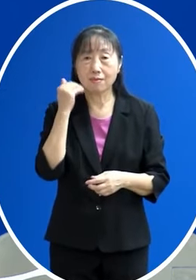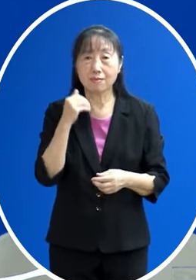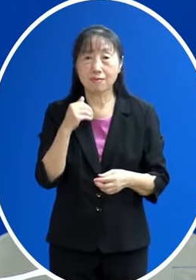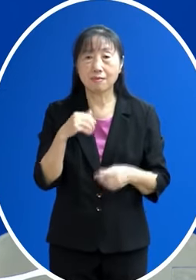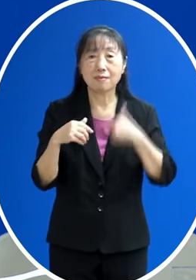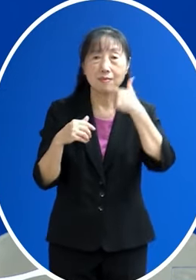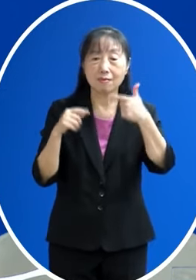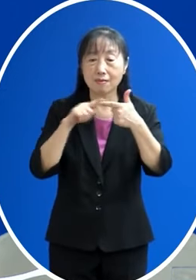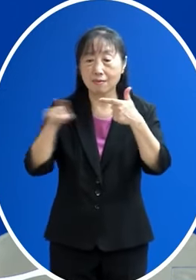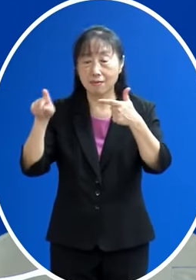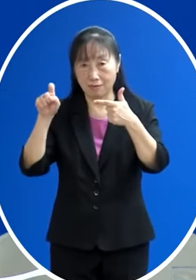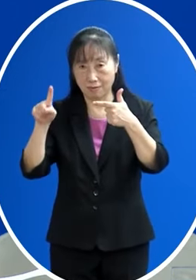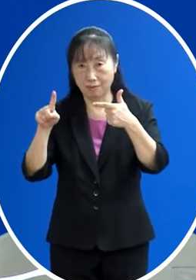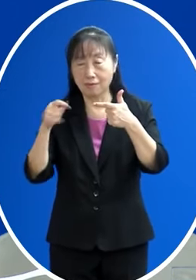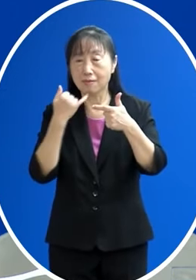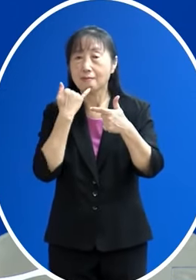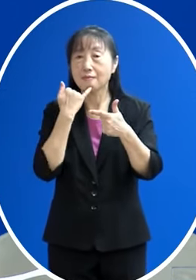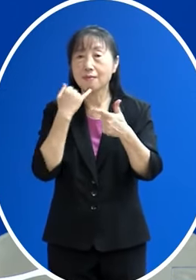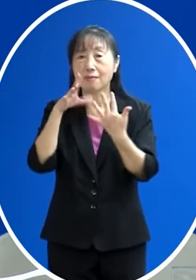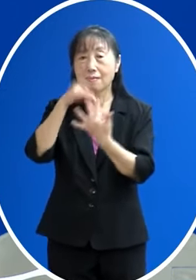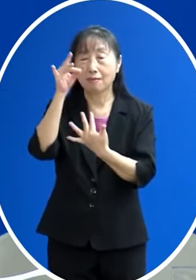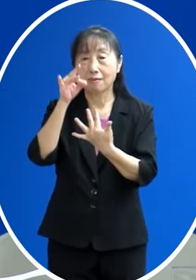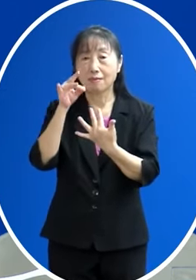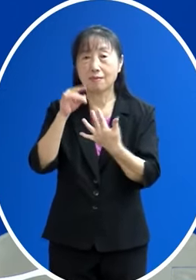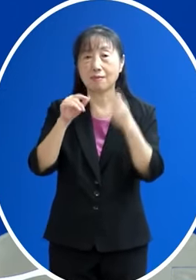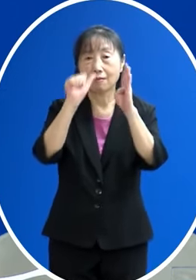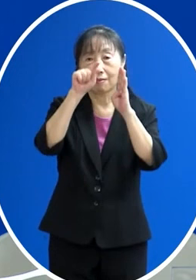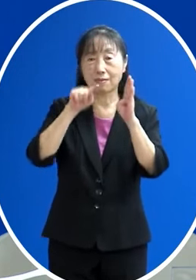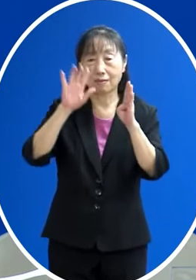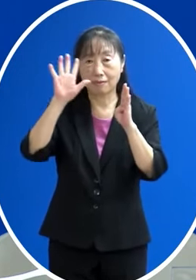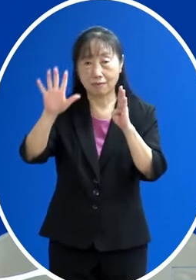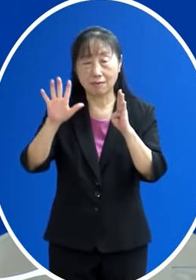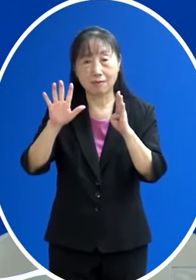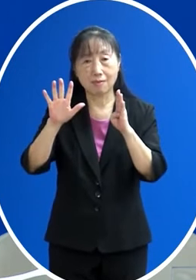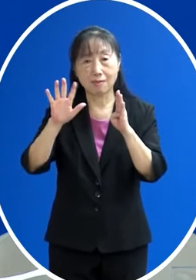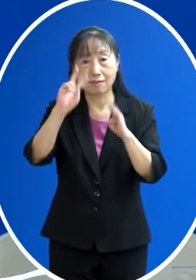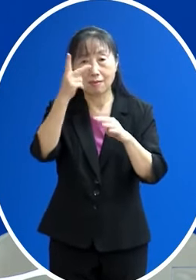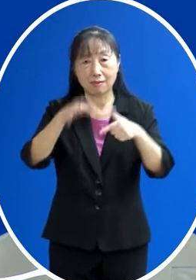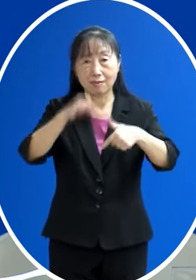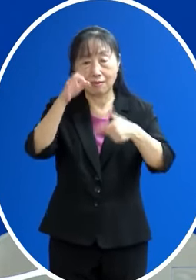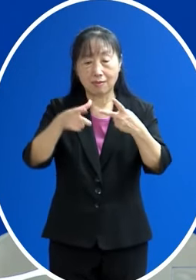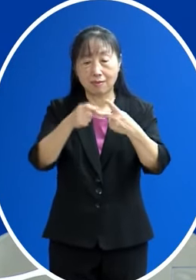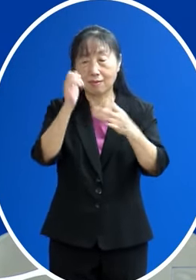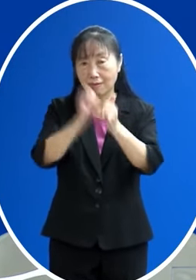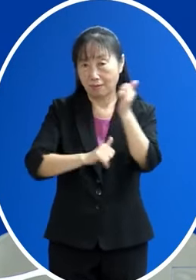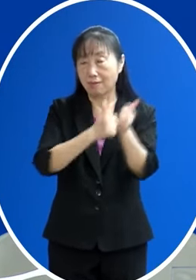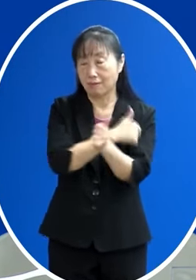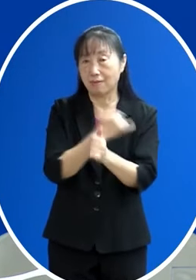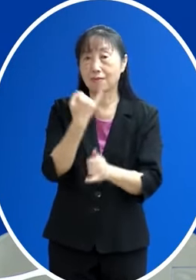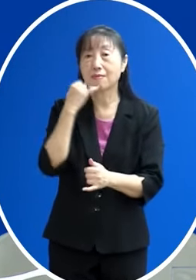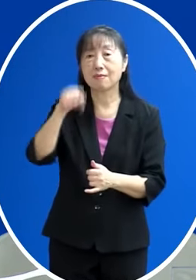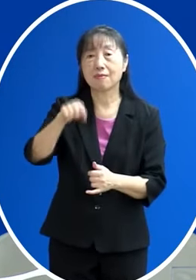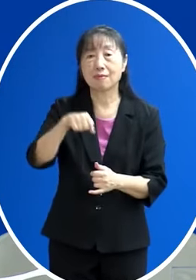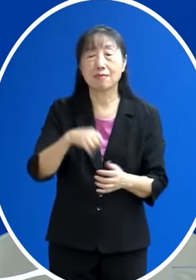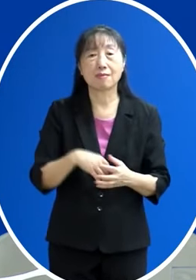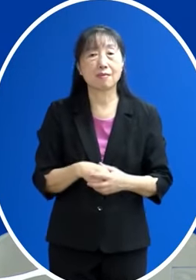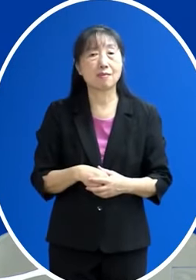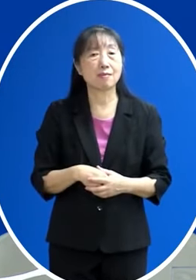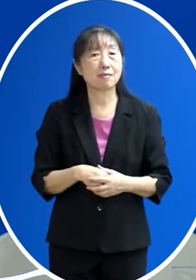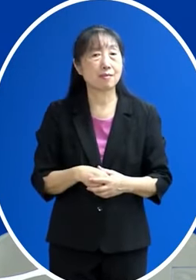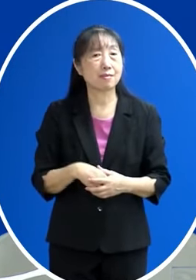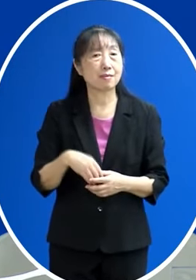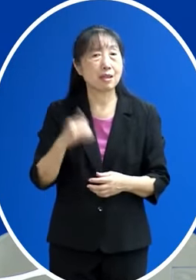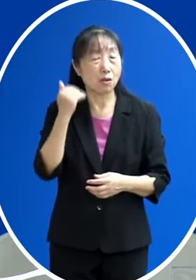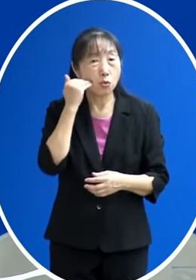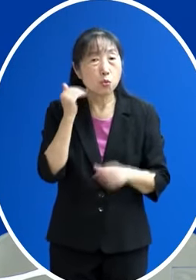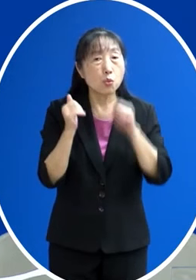部室外空间、室外场所，取消应全程佩戴口罩等相关规定。指挥中心指出，考